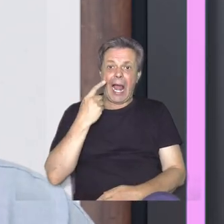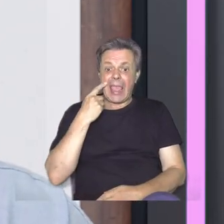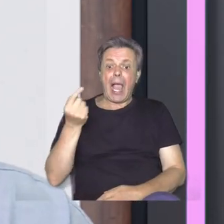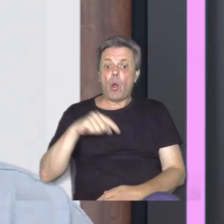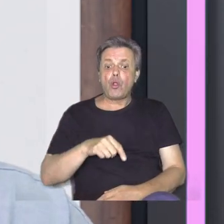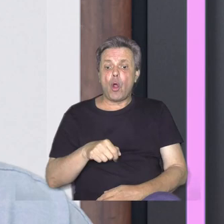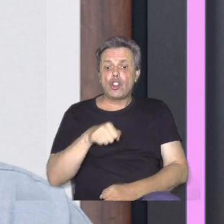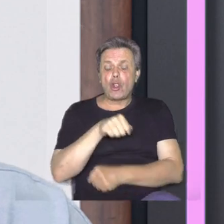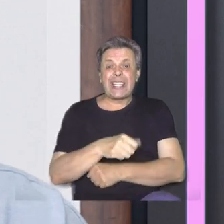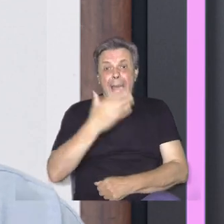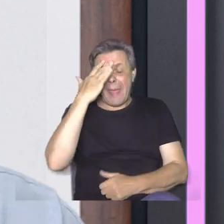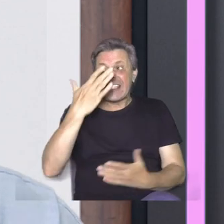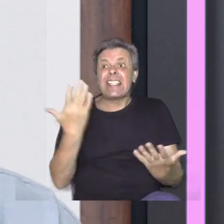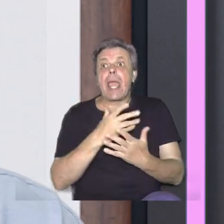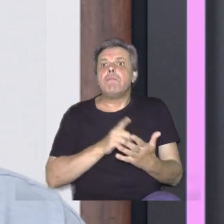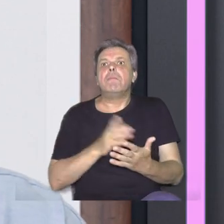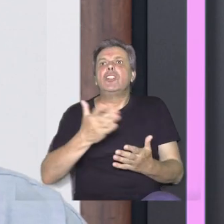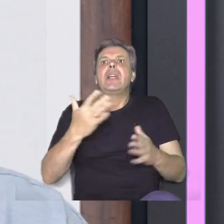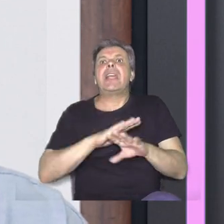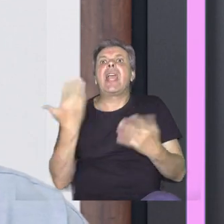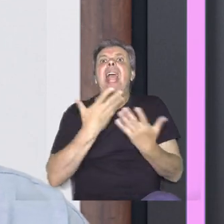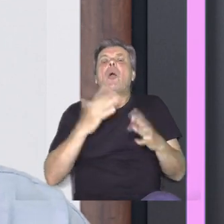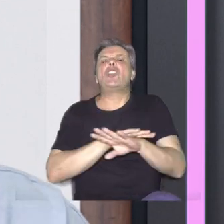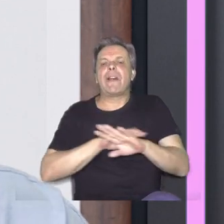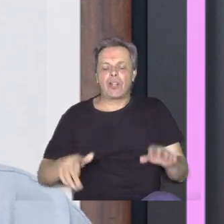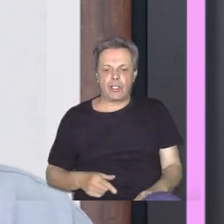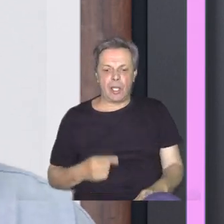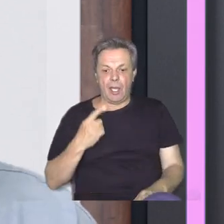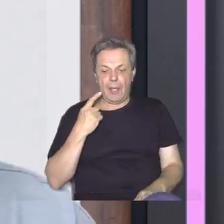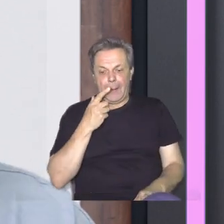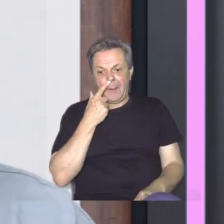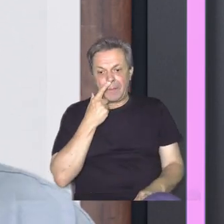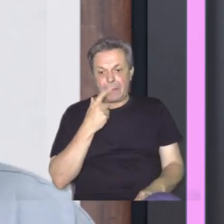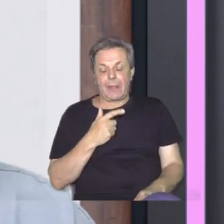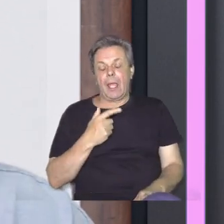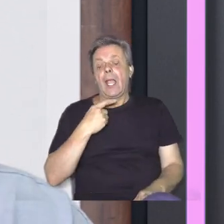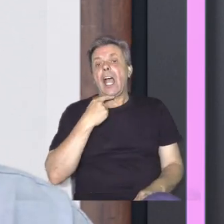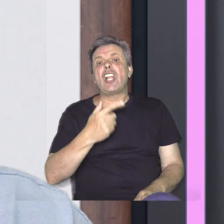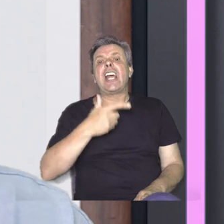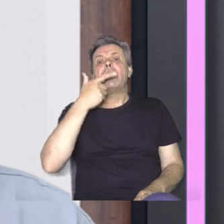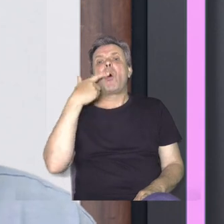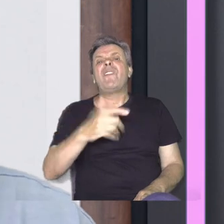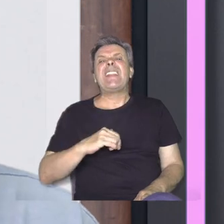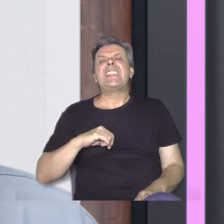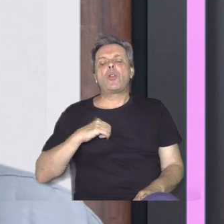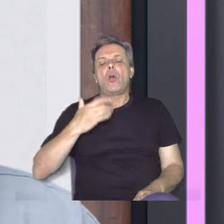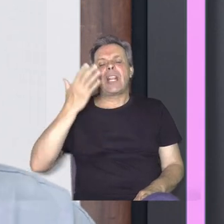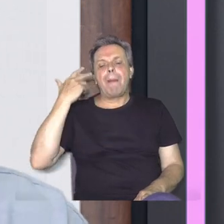Ali ako dođe do represije, to se ne zna dokle će ići. Ali ako dođe do represije, 20